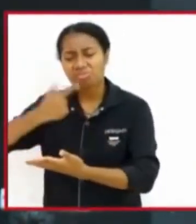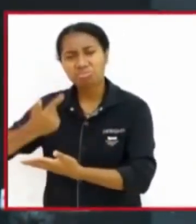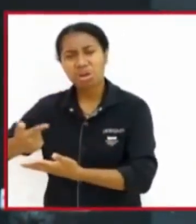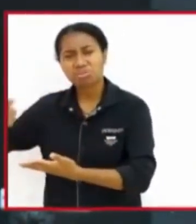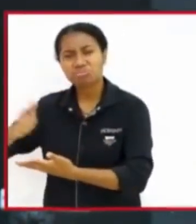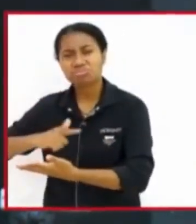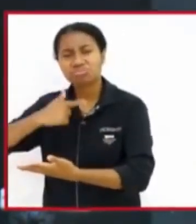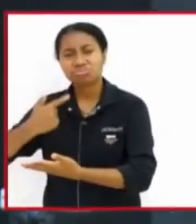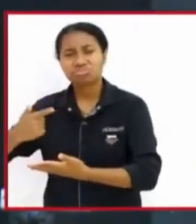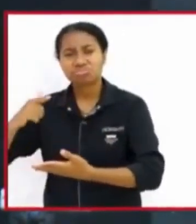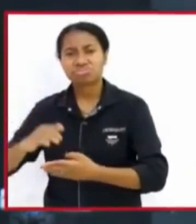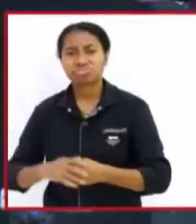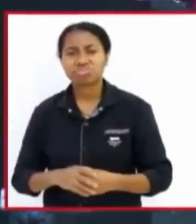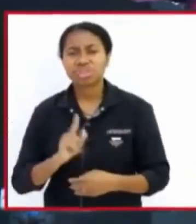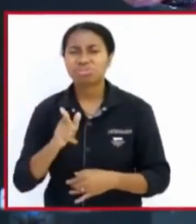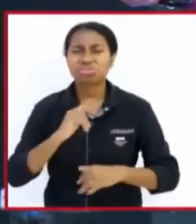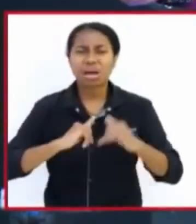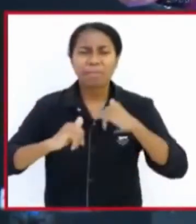river